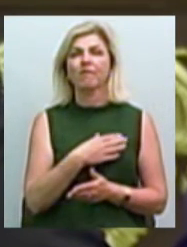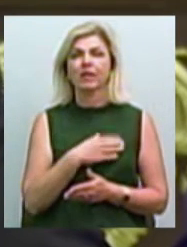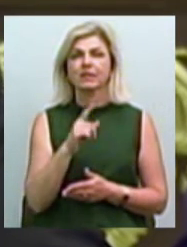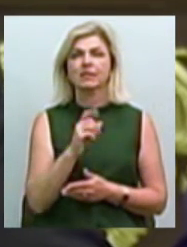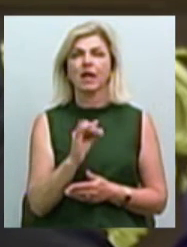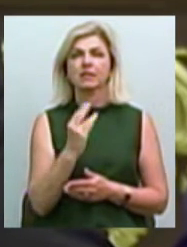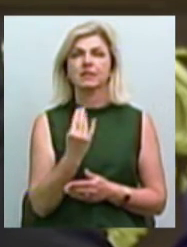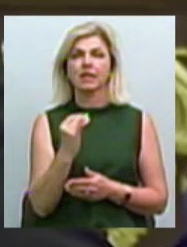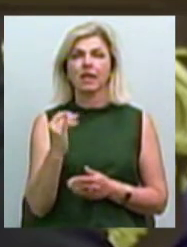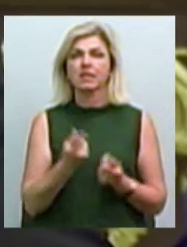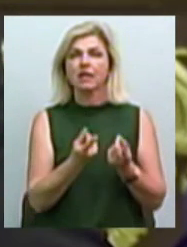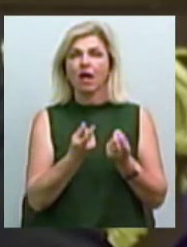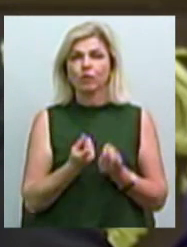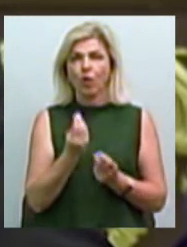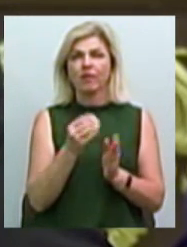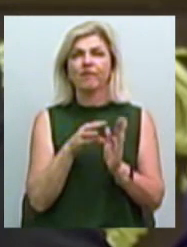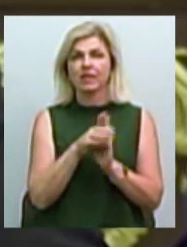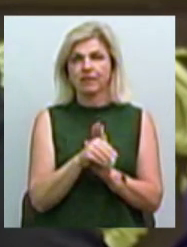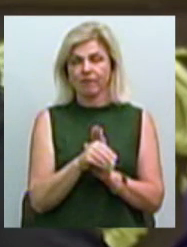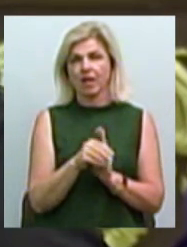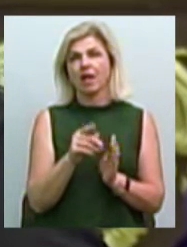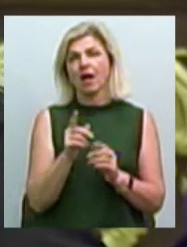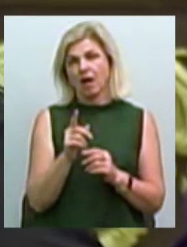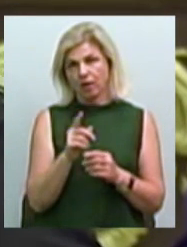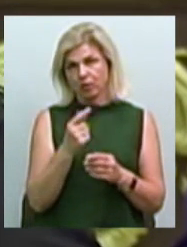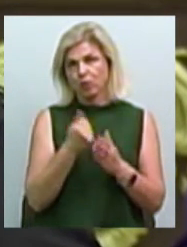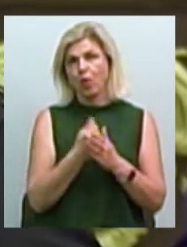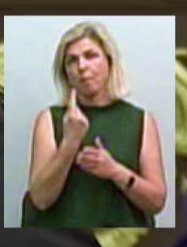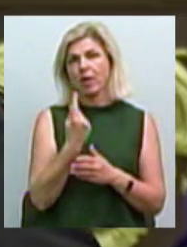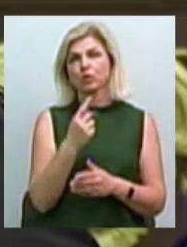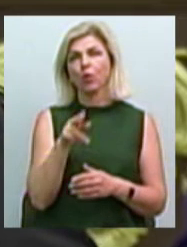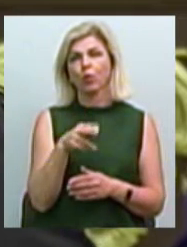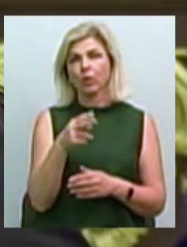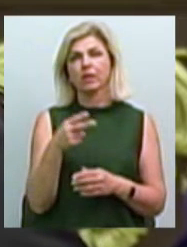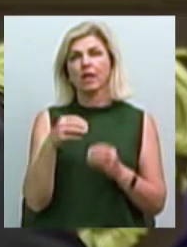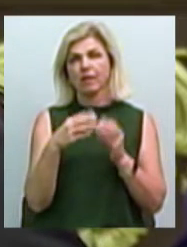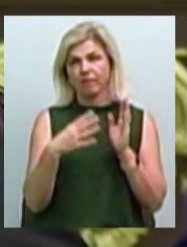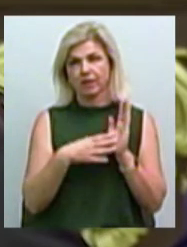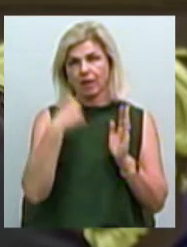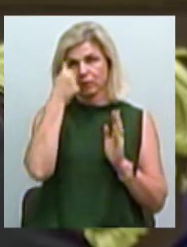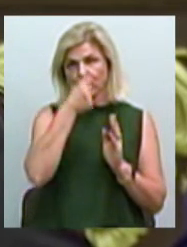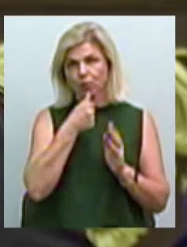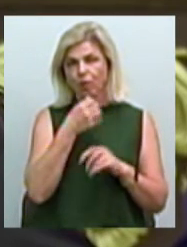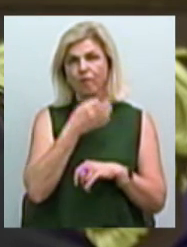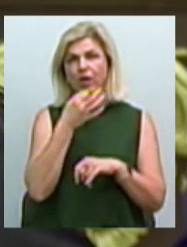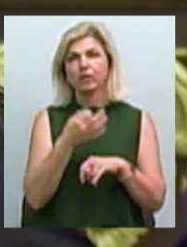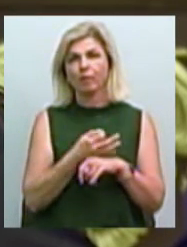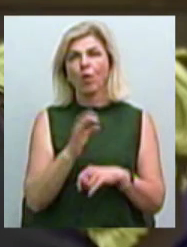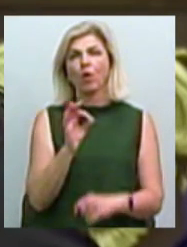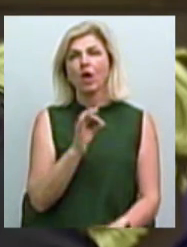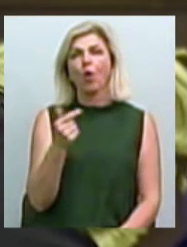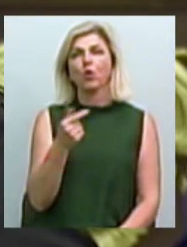і залучення інвестиційних радників. Термін до 1 грудня 2019 року. Відповідальні Олексій